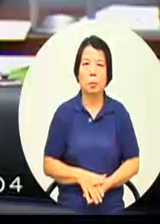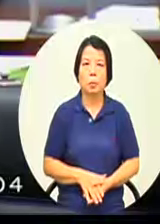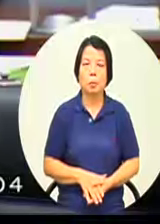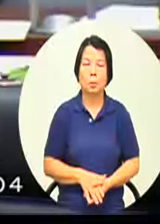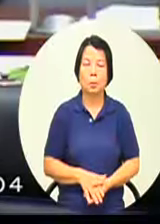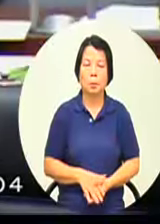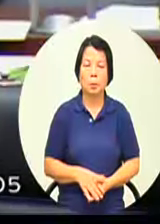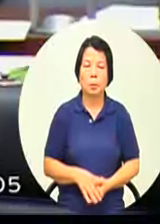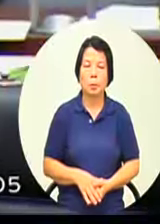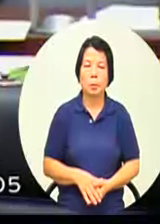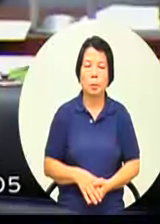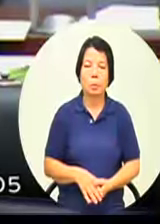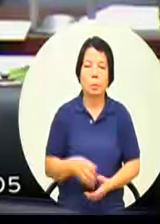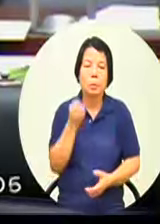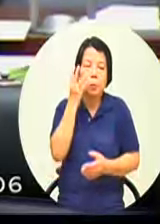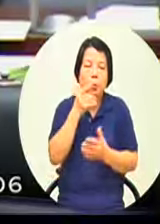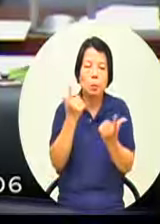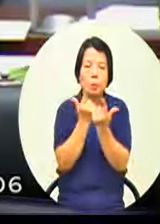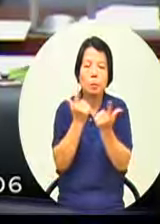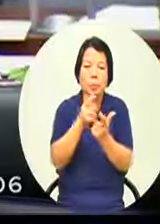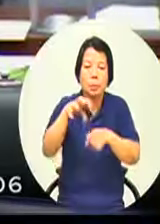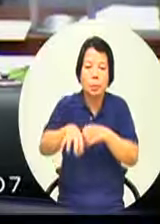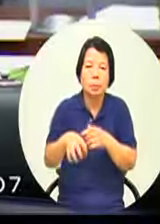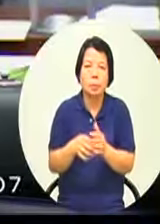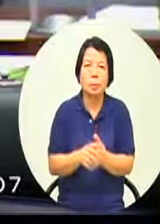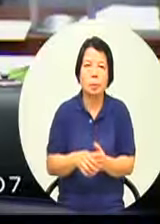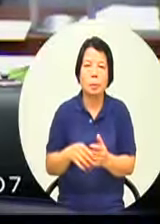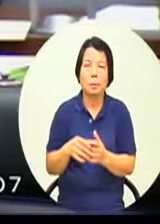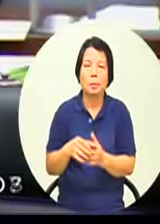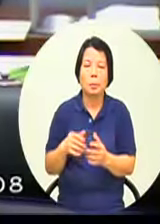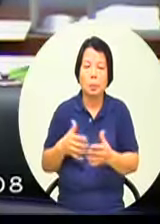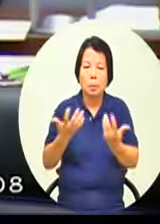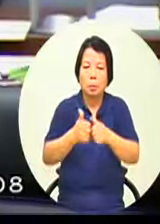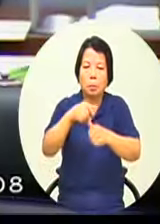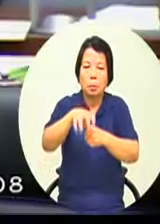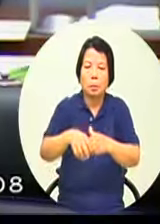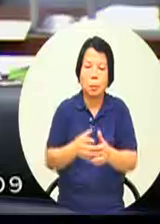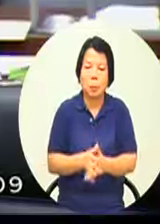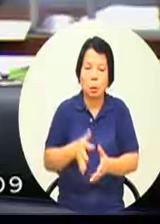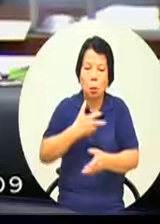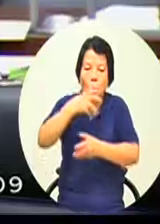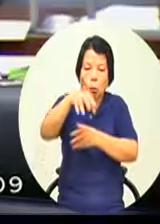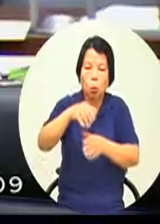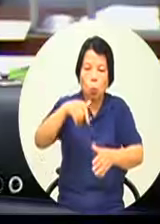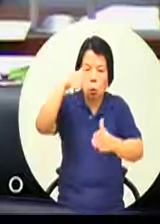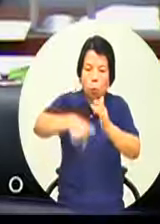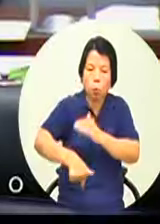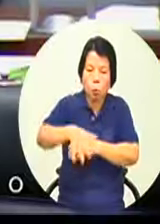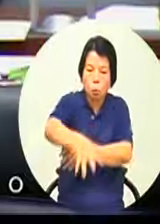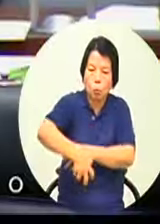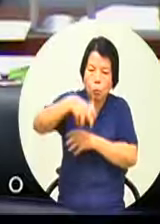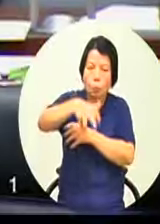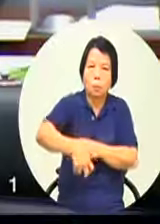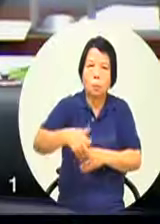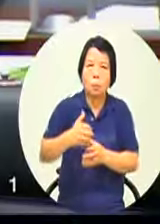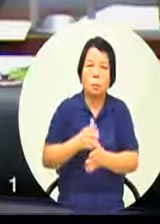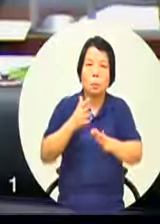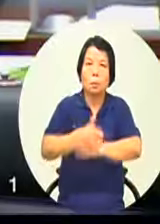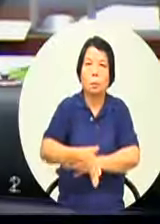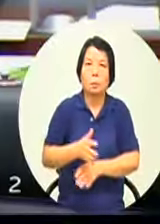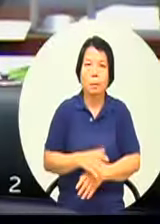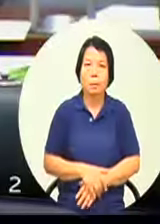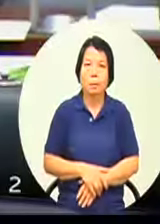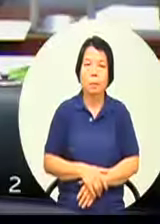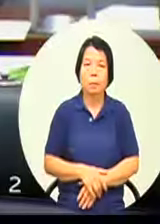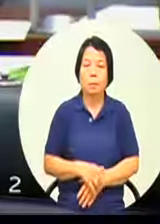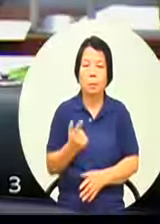瑞北站呐、啊，就是这个机场的位置啊，能够往下挖水沟，能够经过